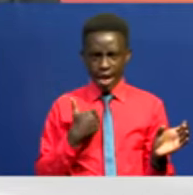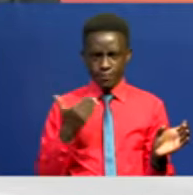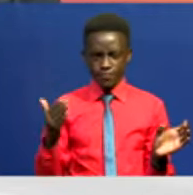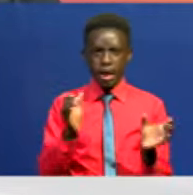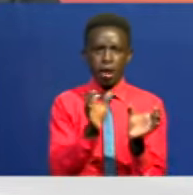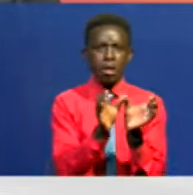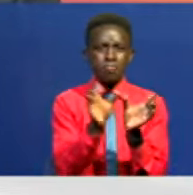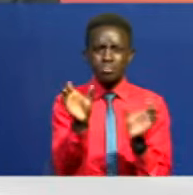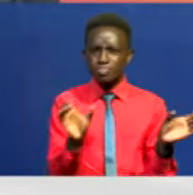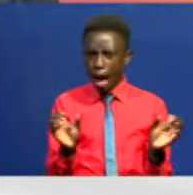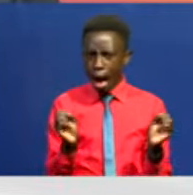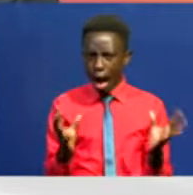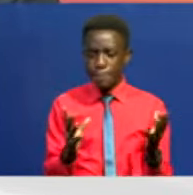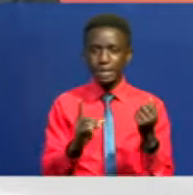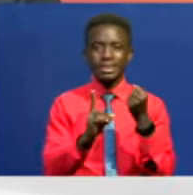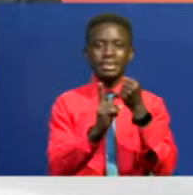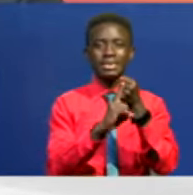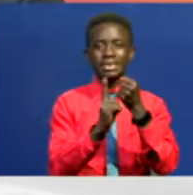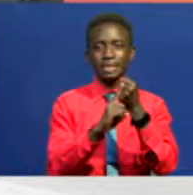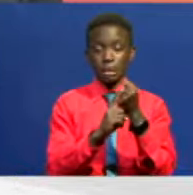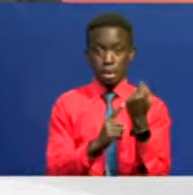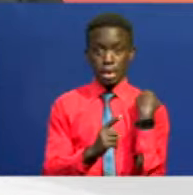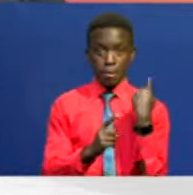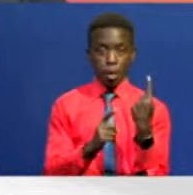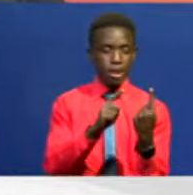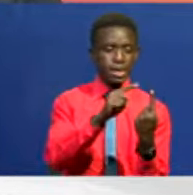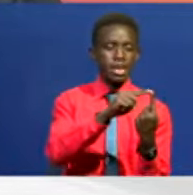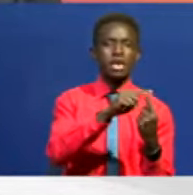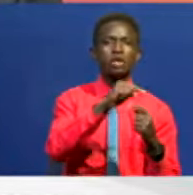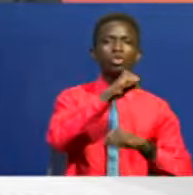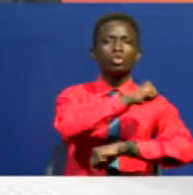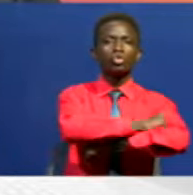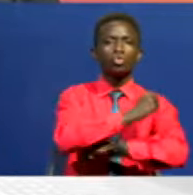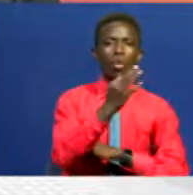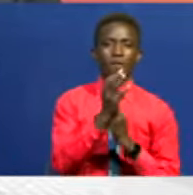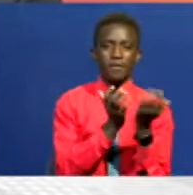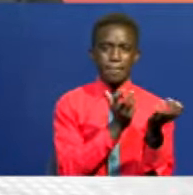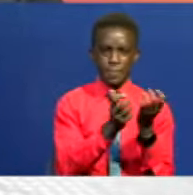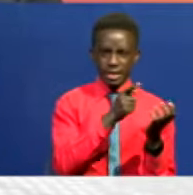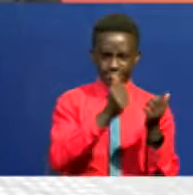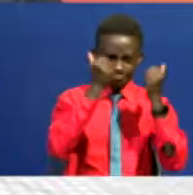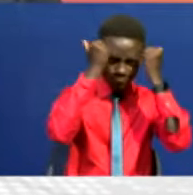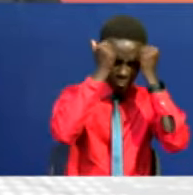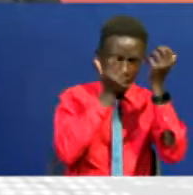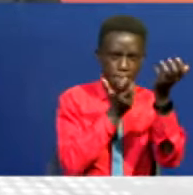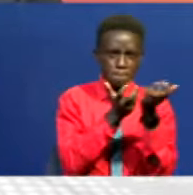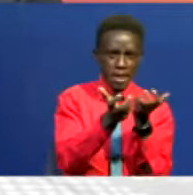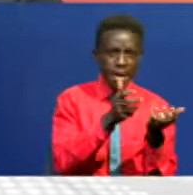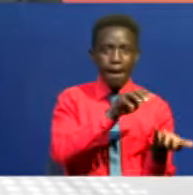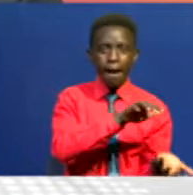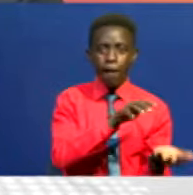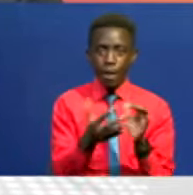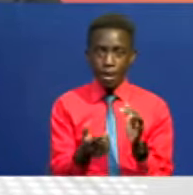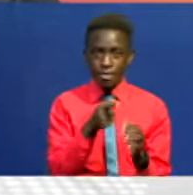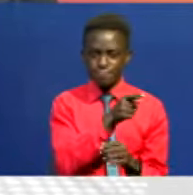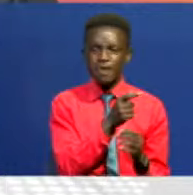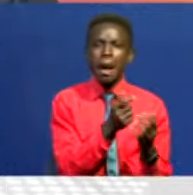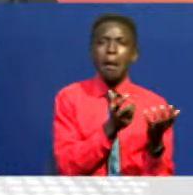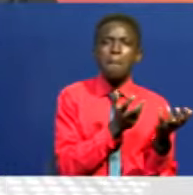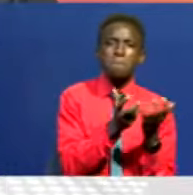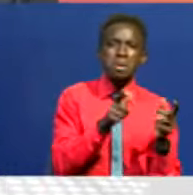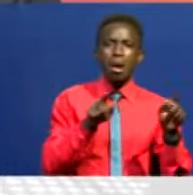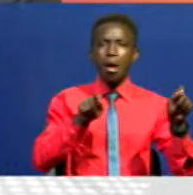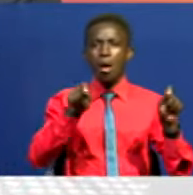Ya kwanza ni School of Business, ambayo ni masomo ya kibiashara, masomo kama vile business